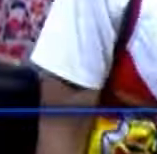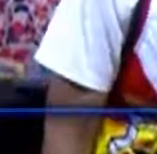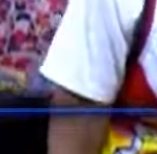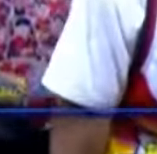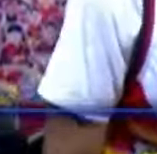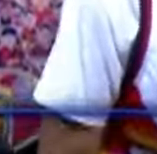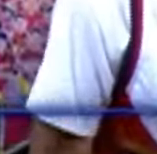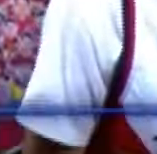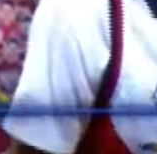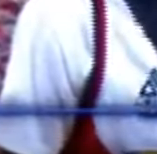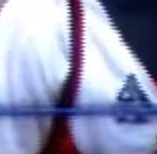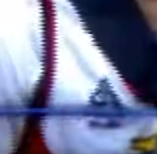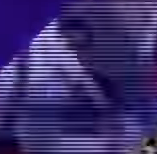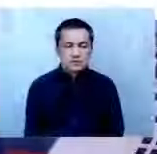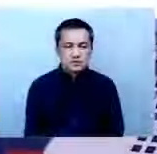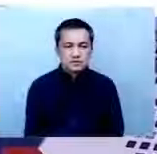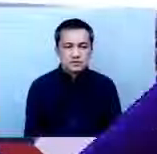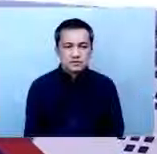SMB ang Magnolia.